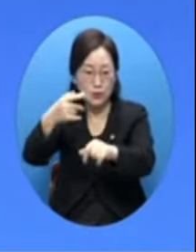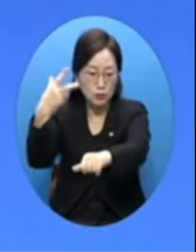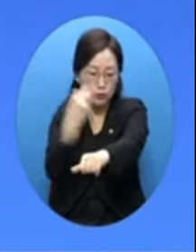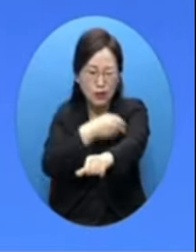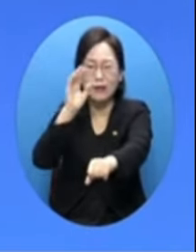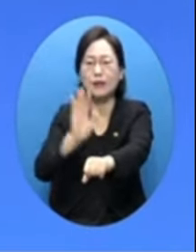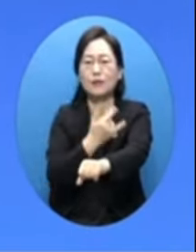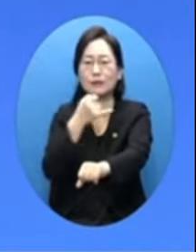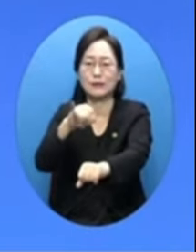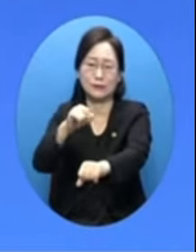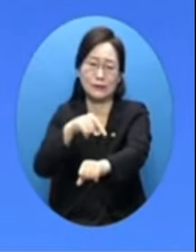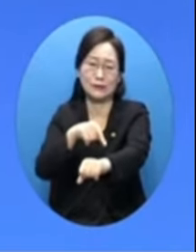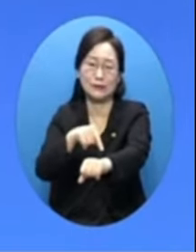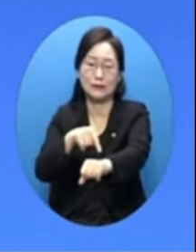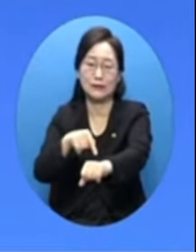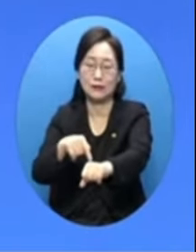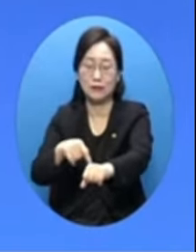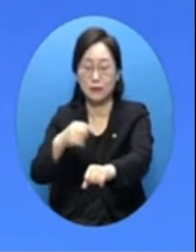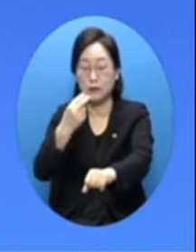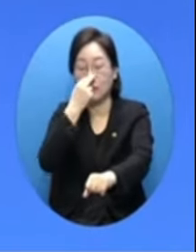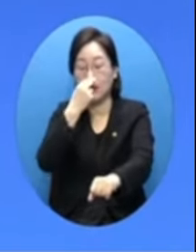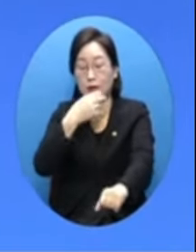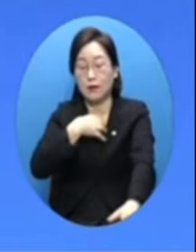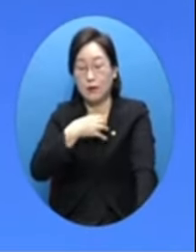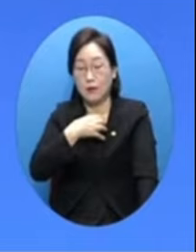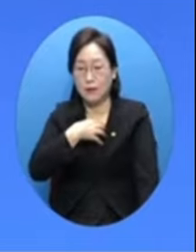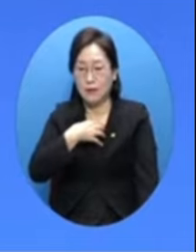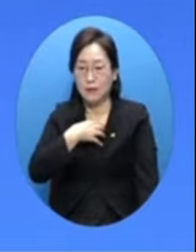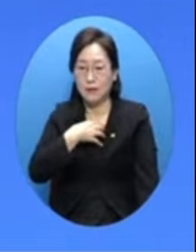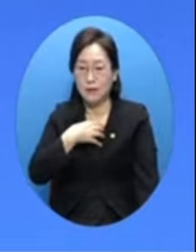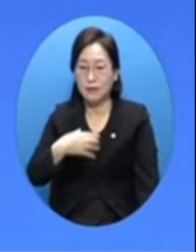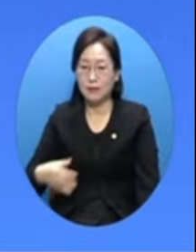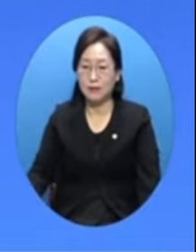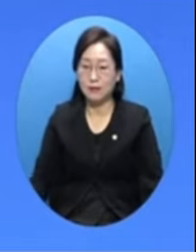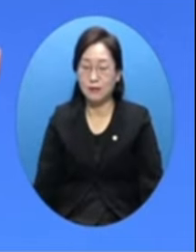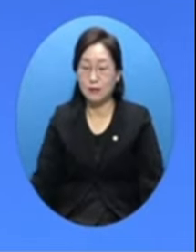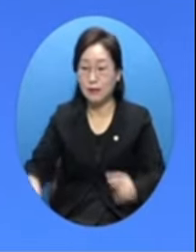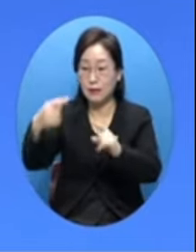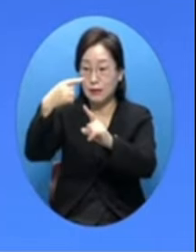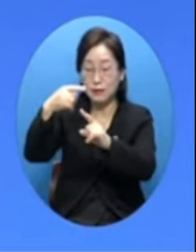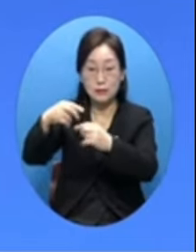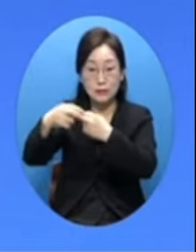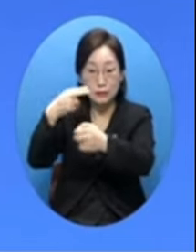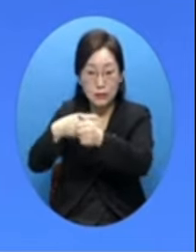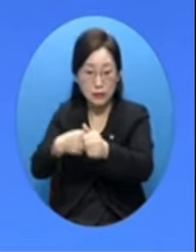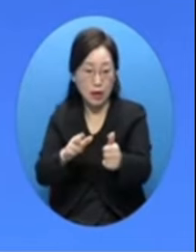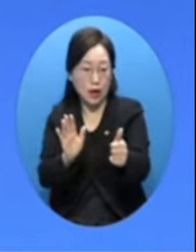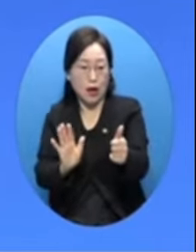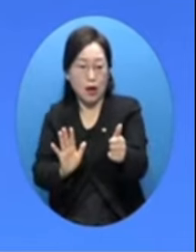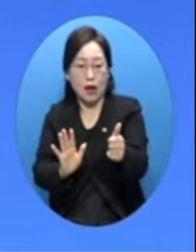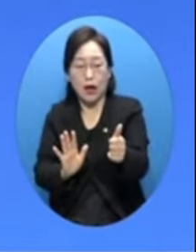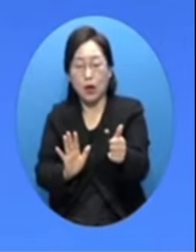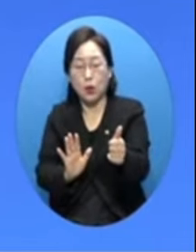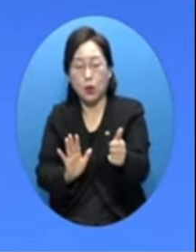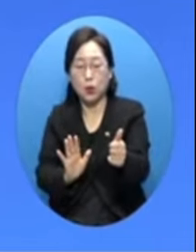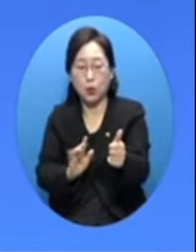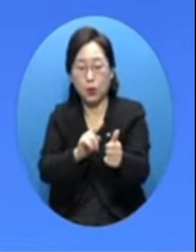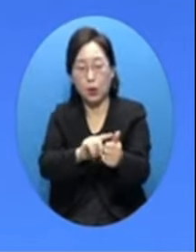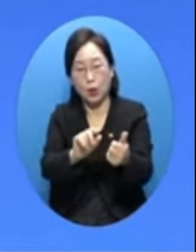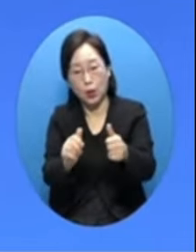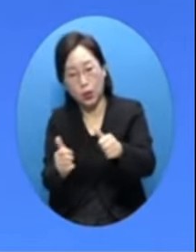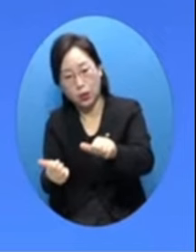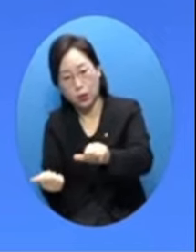나가지고 사경을 헤매게 됐습니다 의사도 손도 못 대고 죽음의 문턱